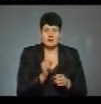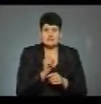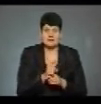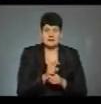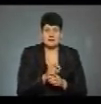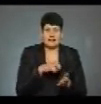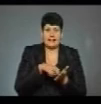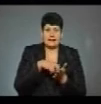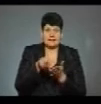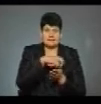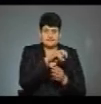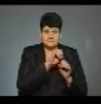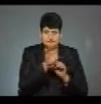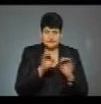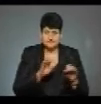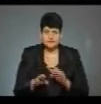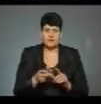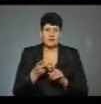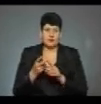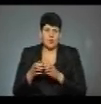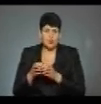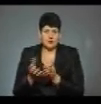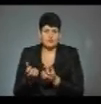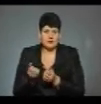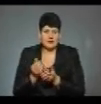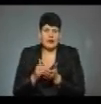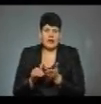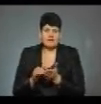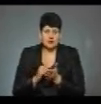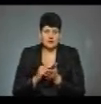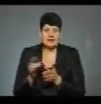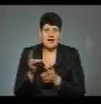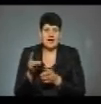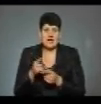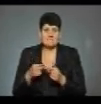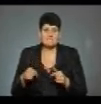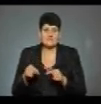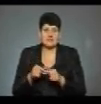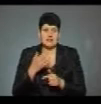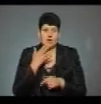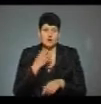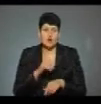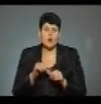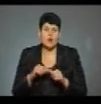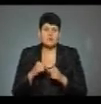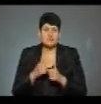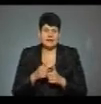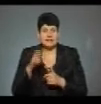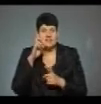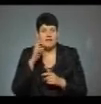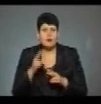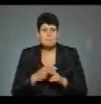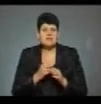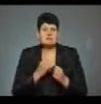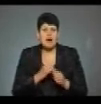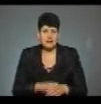розпосюджувати листівки і відозви, інша група отримала завдання ліквідувати якраз райвідділ Народного комісаріату державної безпеки. Під